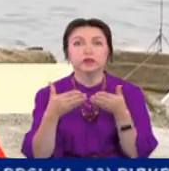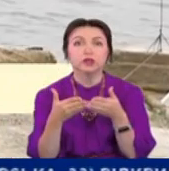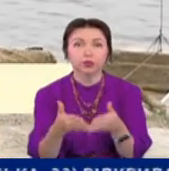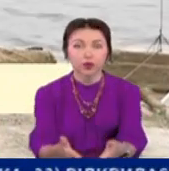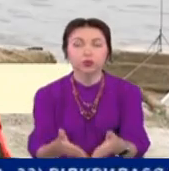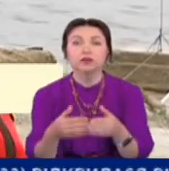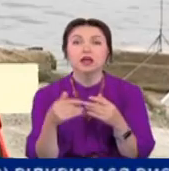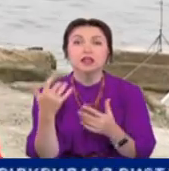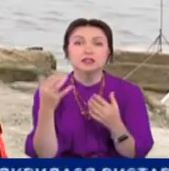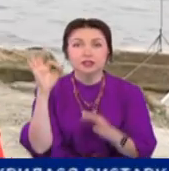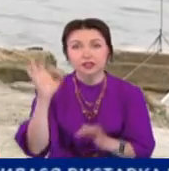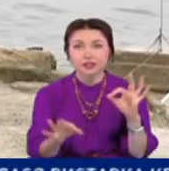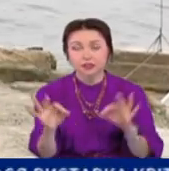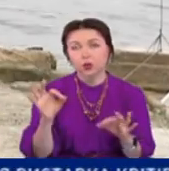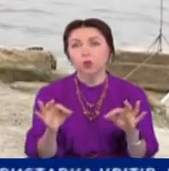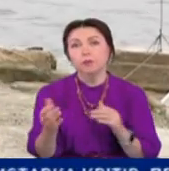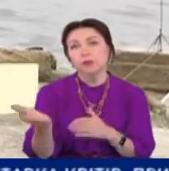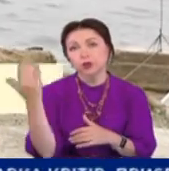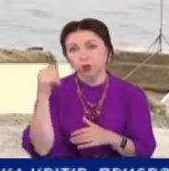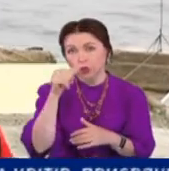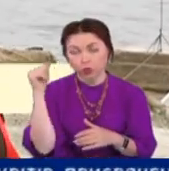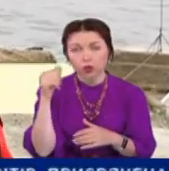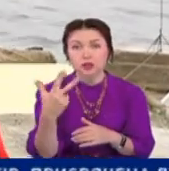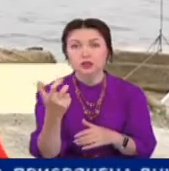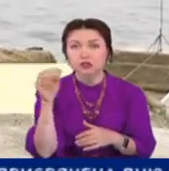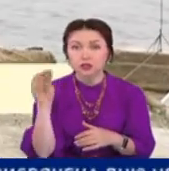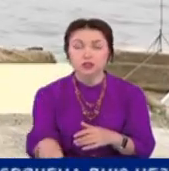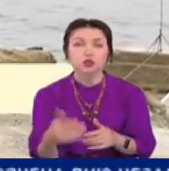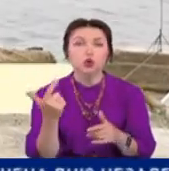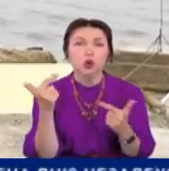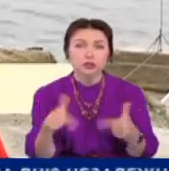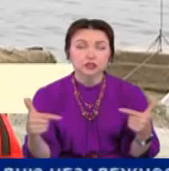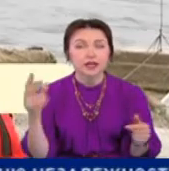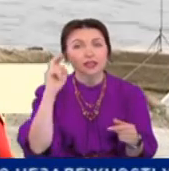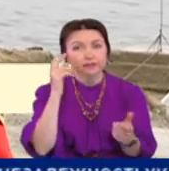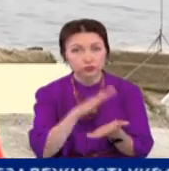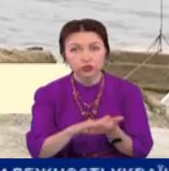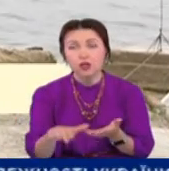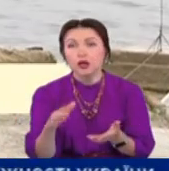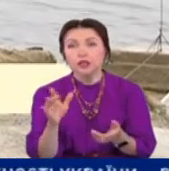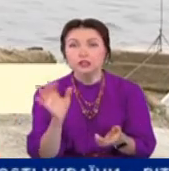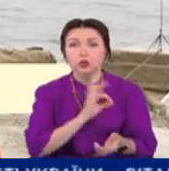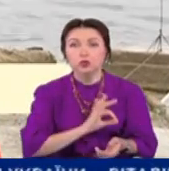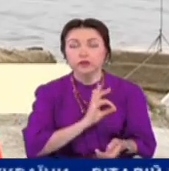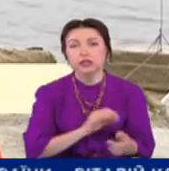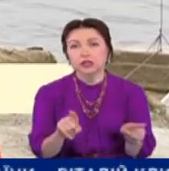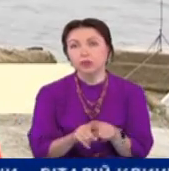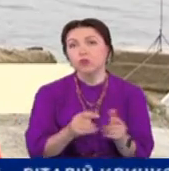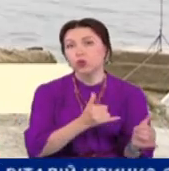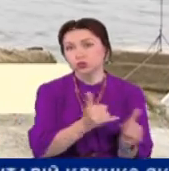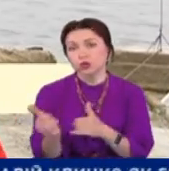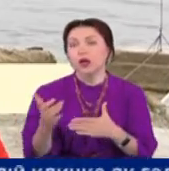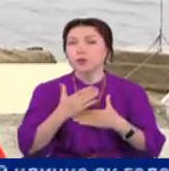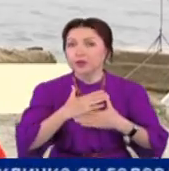за статистикою минулого року ми бачимо, що понад 300 тисяч гостей і киян скористувалися от такою от послугою